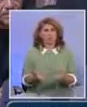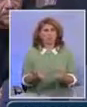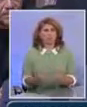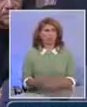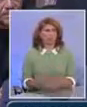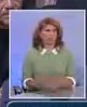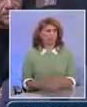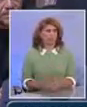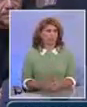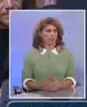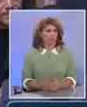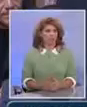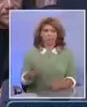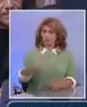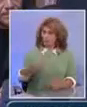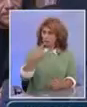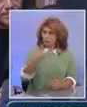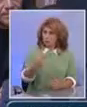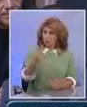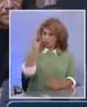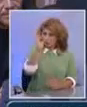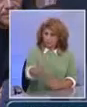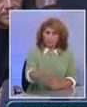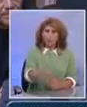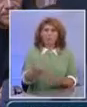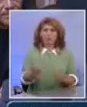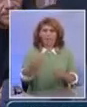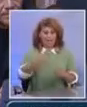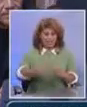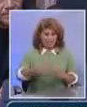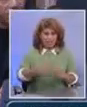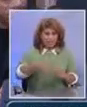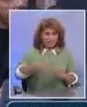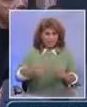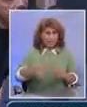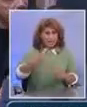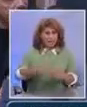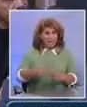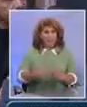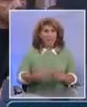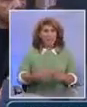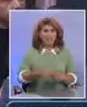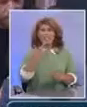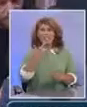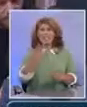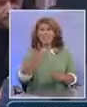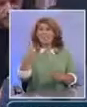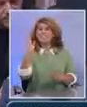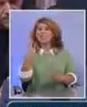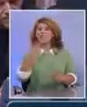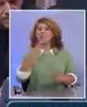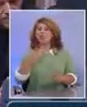Εδώ σας είπα ότι έχουμε καταντήσει στο σημείο να μην μπορούν τα Ελληνόπουλα σήμερα, οι Έλληνες ηλικίες 40 ετών,